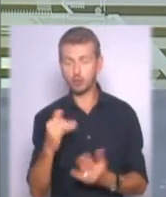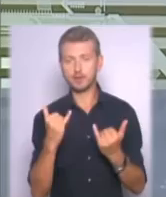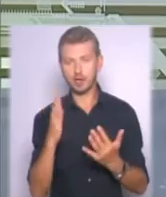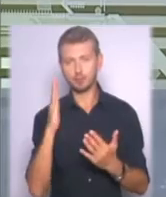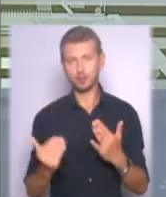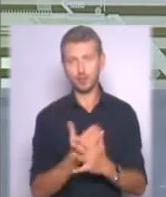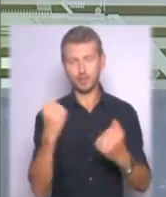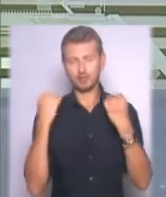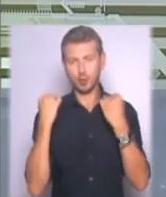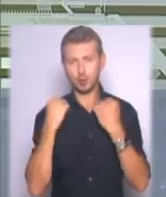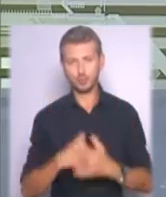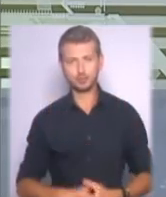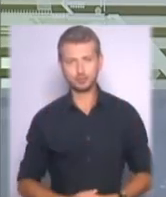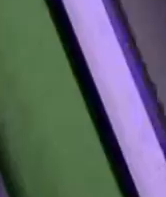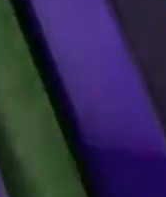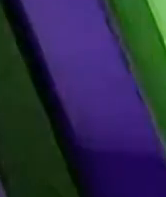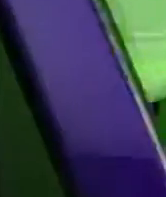Золотоверха з новинами спорту.